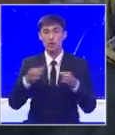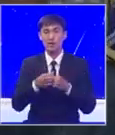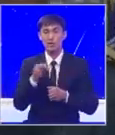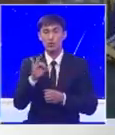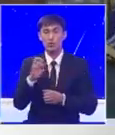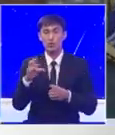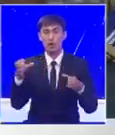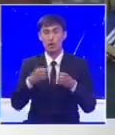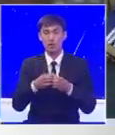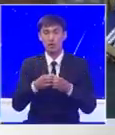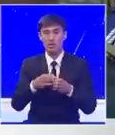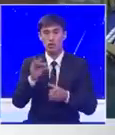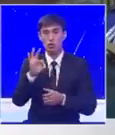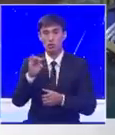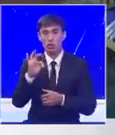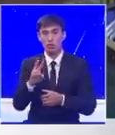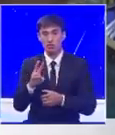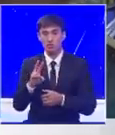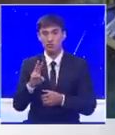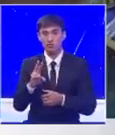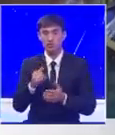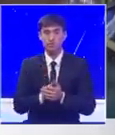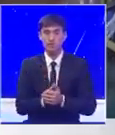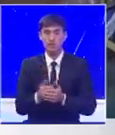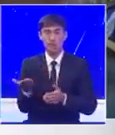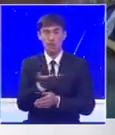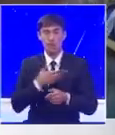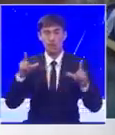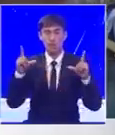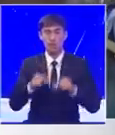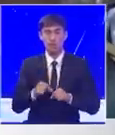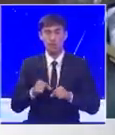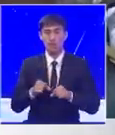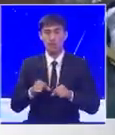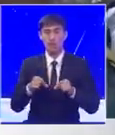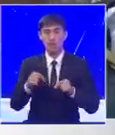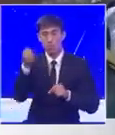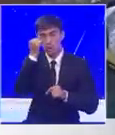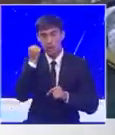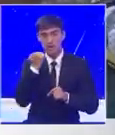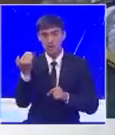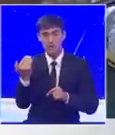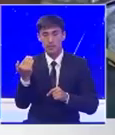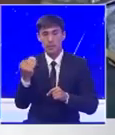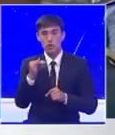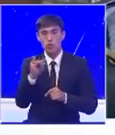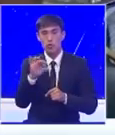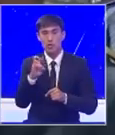ЮИТ, команда «Жоламан». Мы приехали сюда благодаря